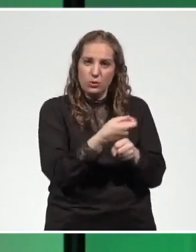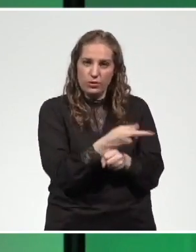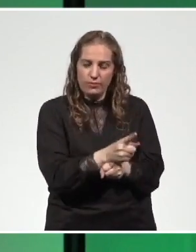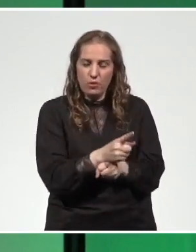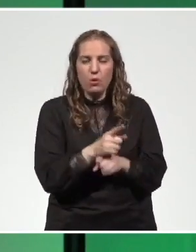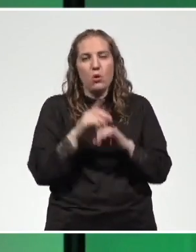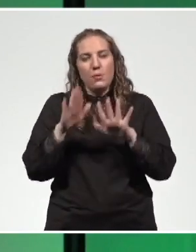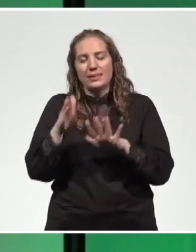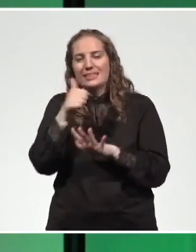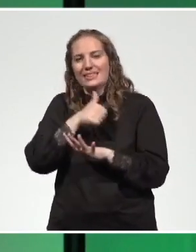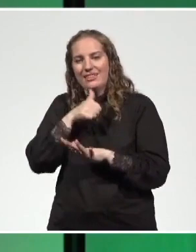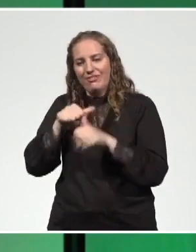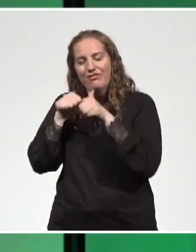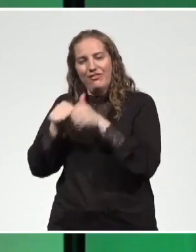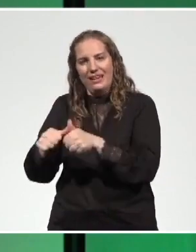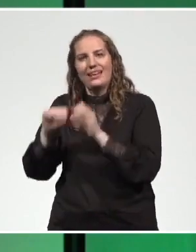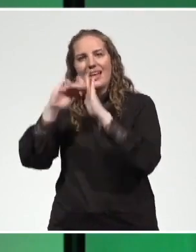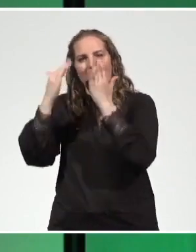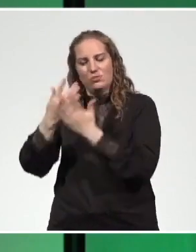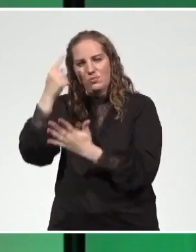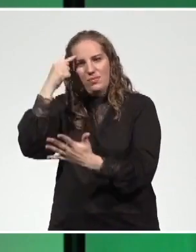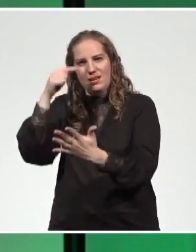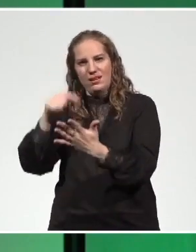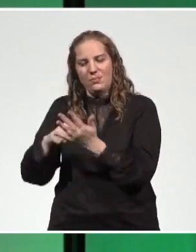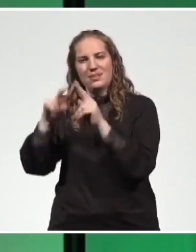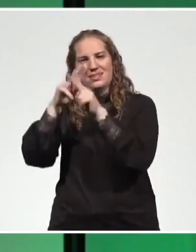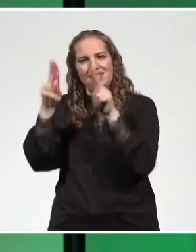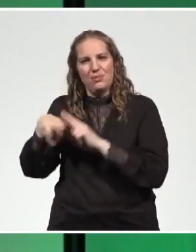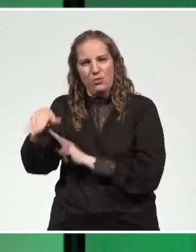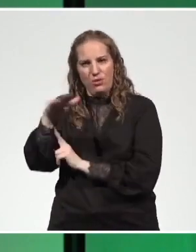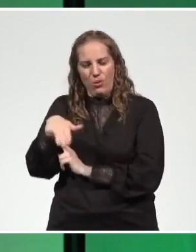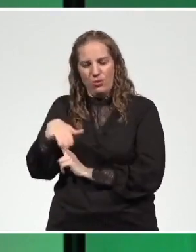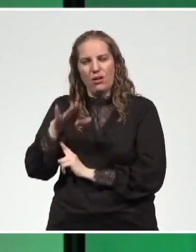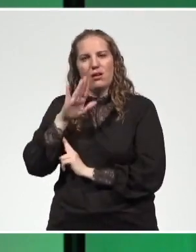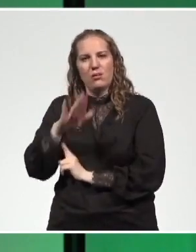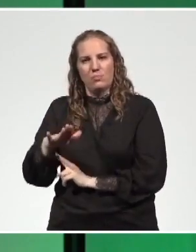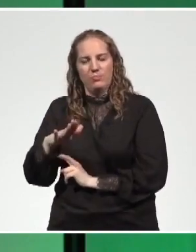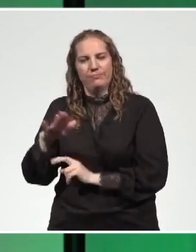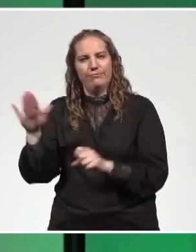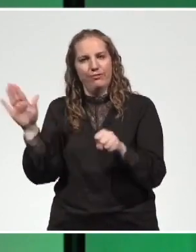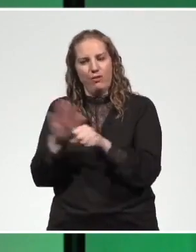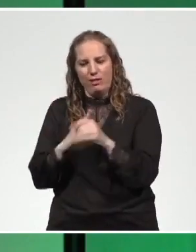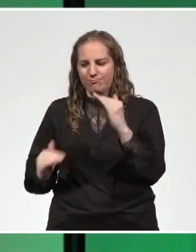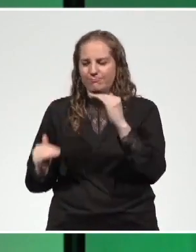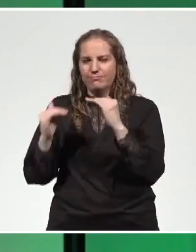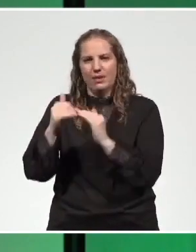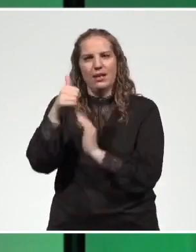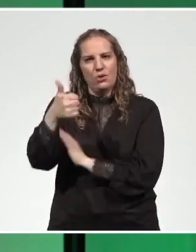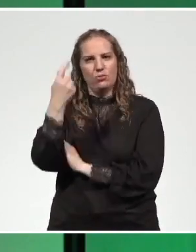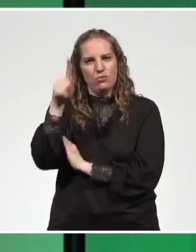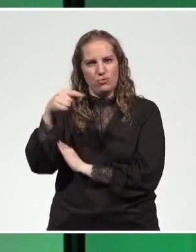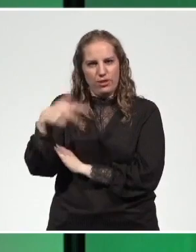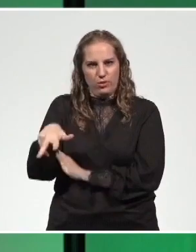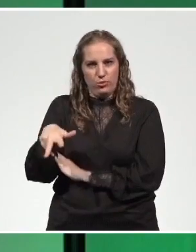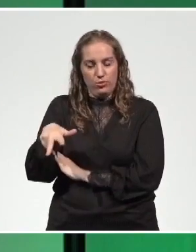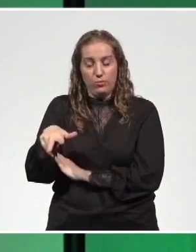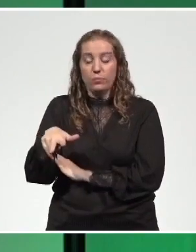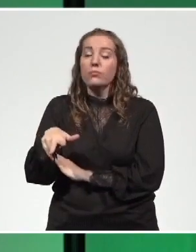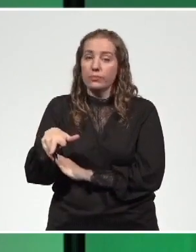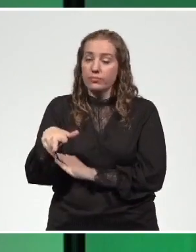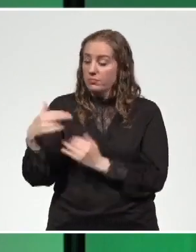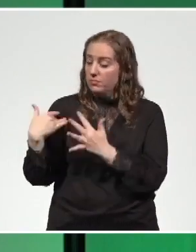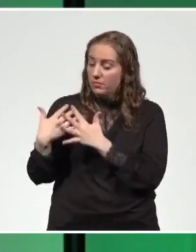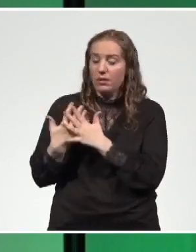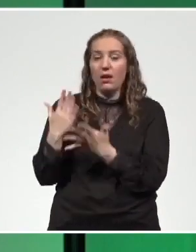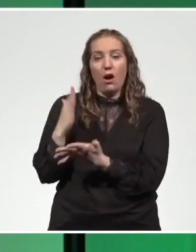heimsmarkmið Sameinuðu þjóðanna fullt jafnrétti kynjana árið 2030. Hér höfum við stíginn ákveðin skref á þessu kjörtímabili og